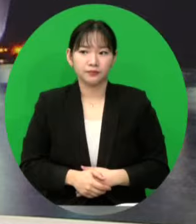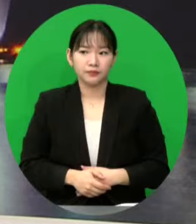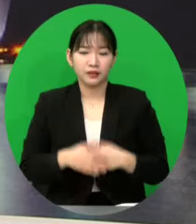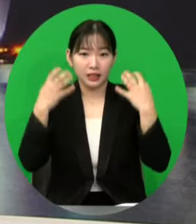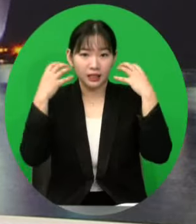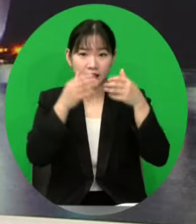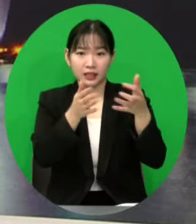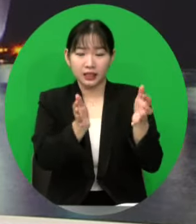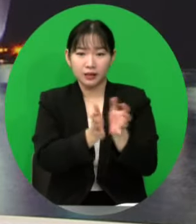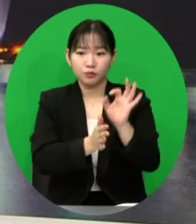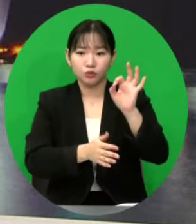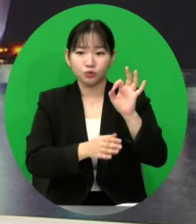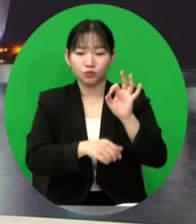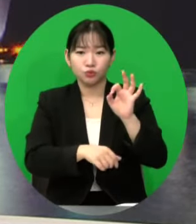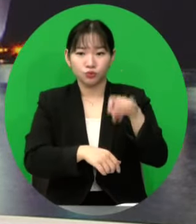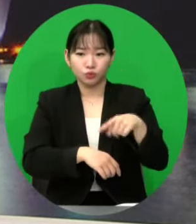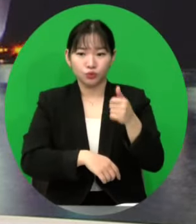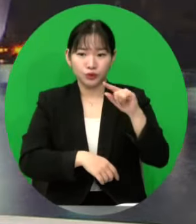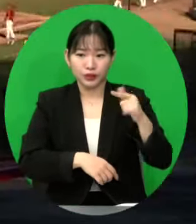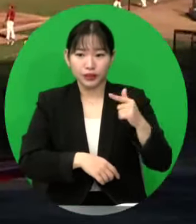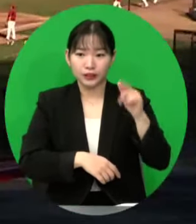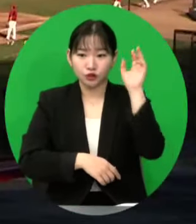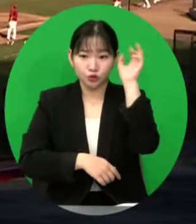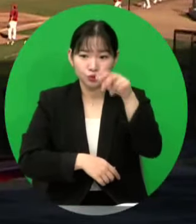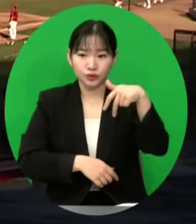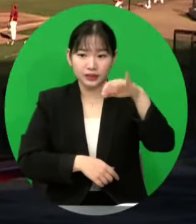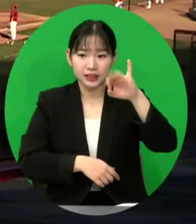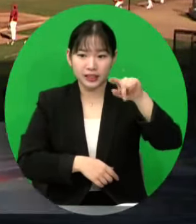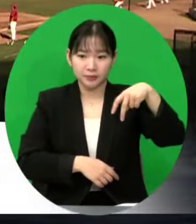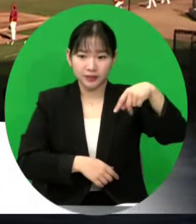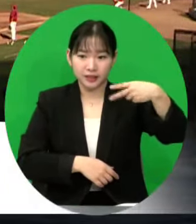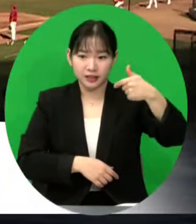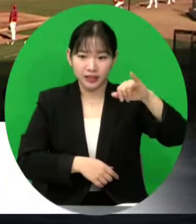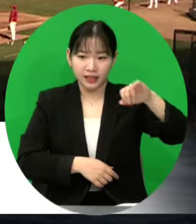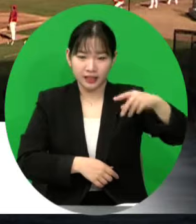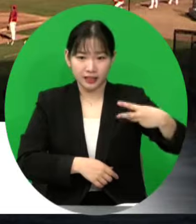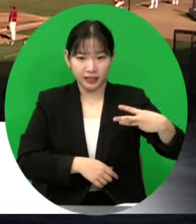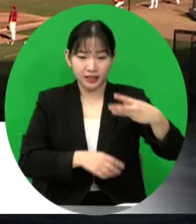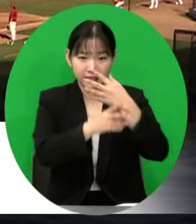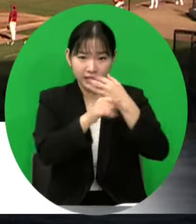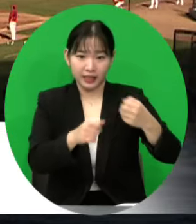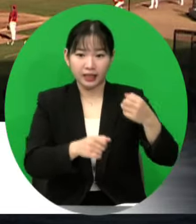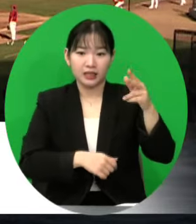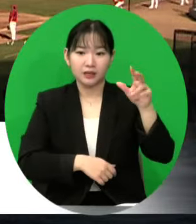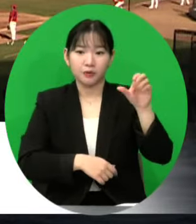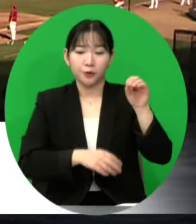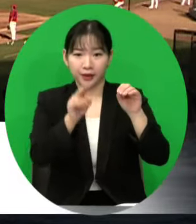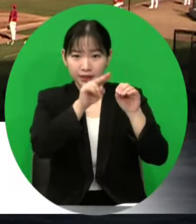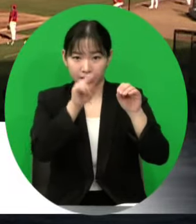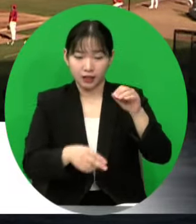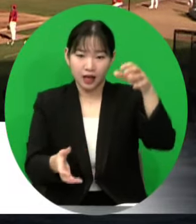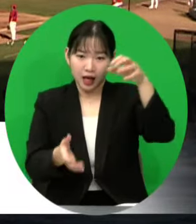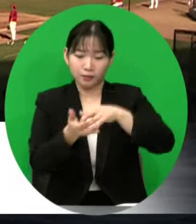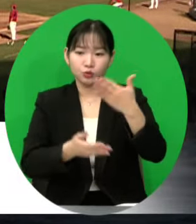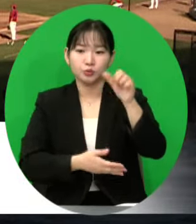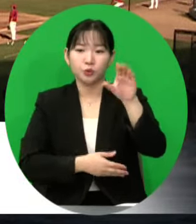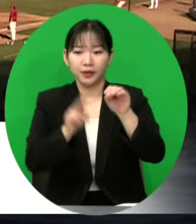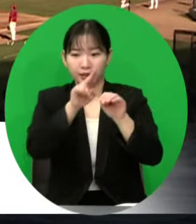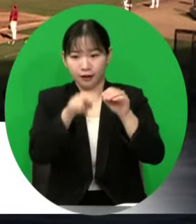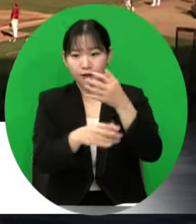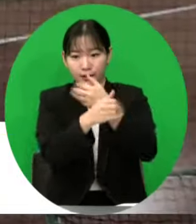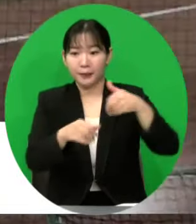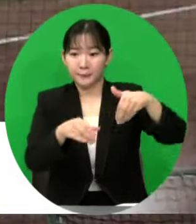기아 타이거즈가 우완 투수 제임스 네일과 계약금 20만 달러 등 총 95만 달러의 계약을 체결하면서